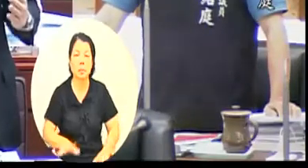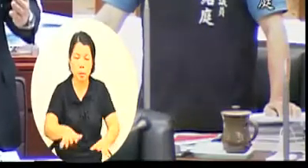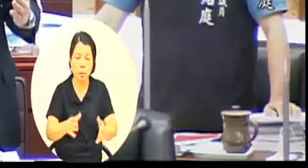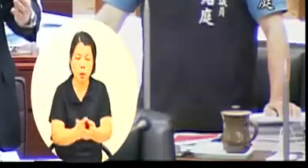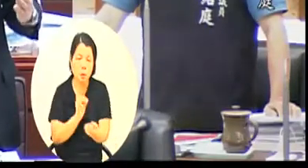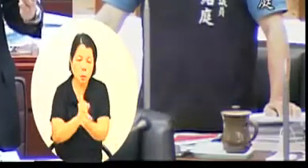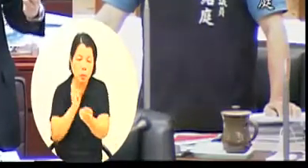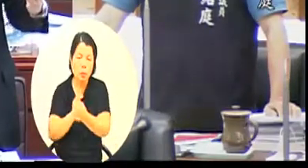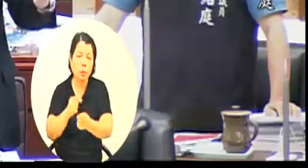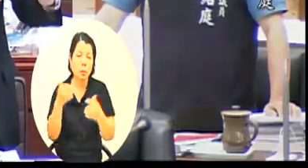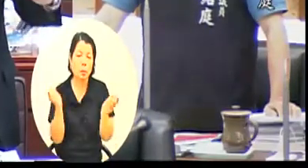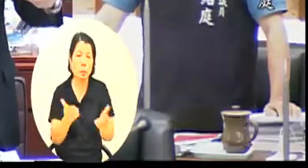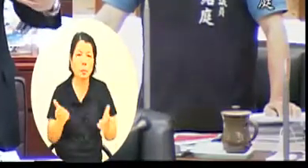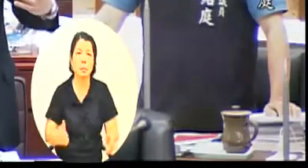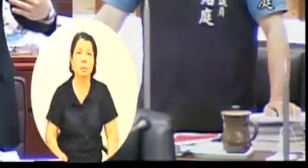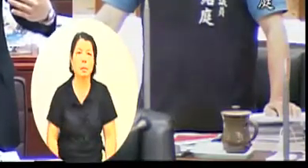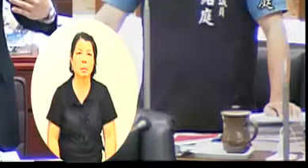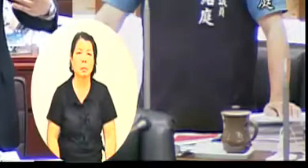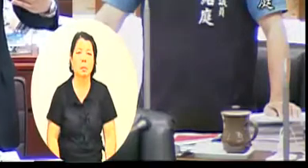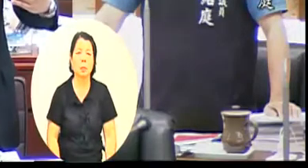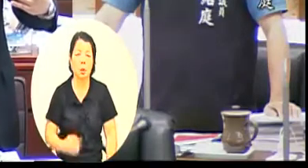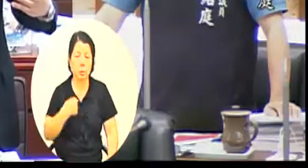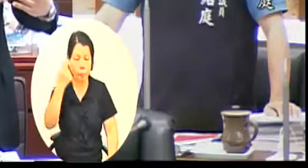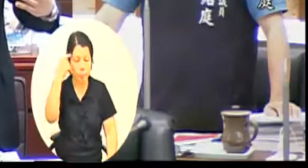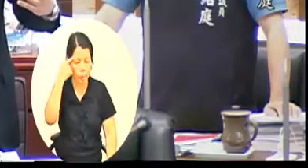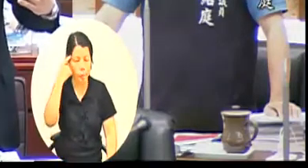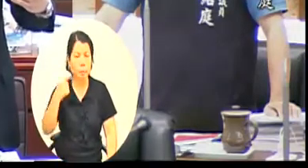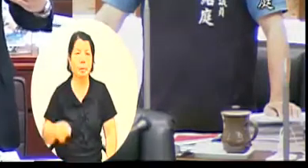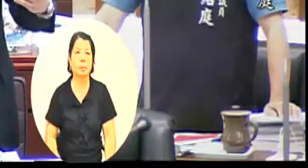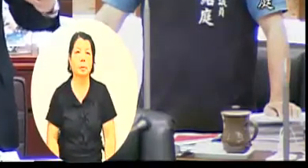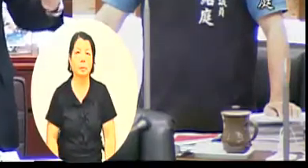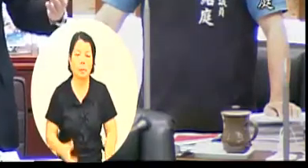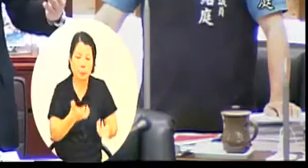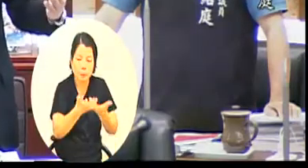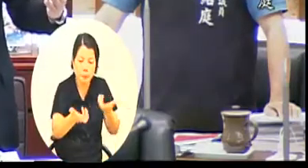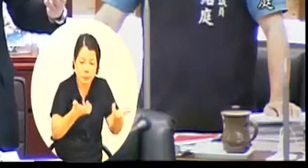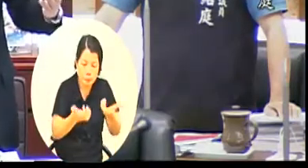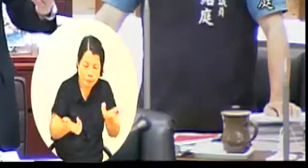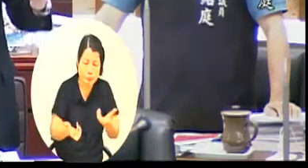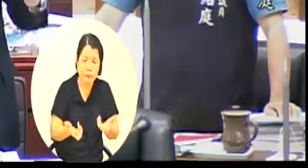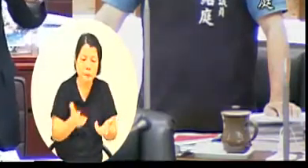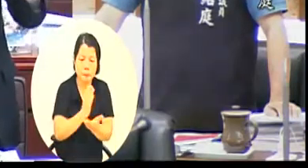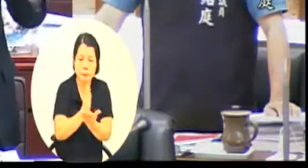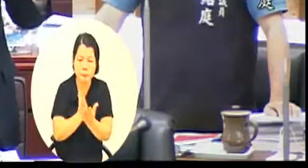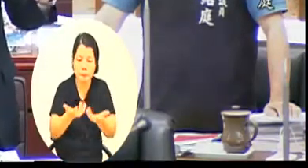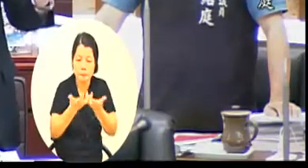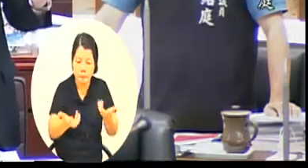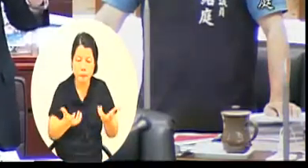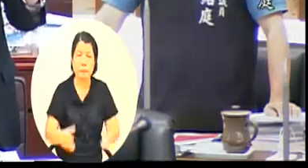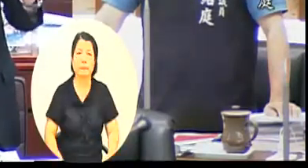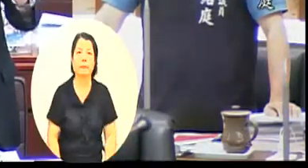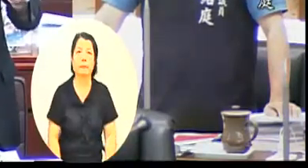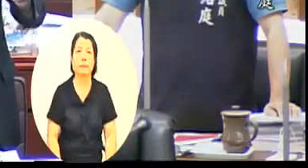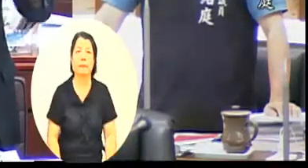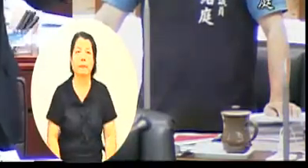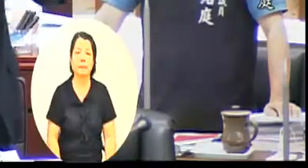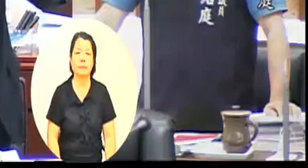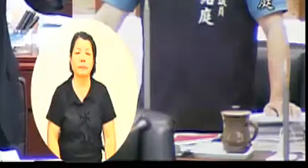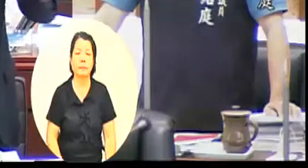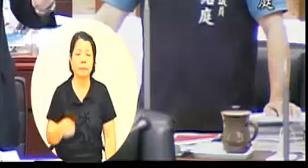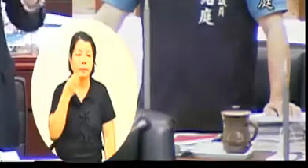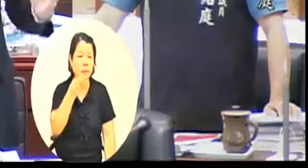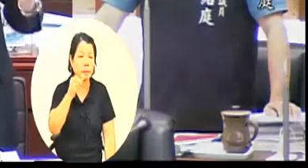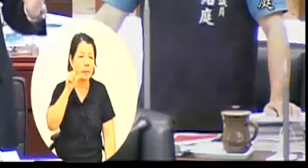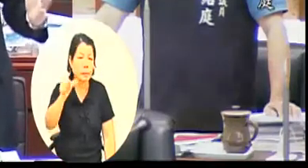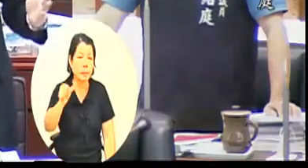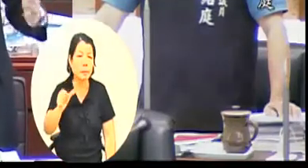的一些问题，先就我们的想法。先把它 分门别列、哦、那大概我想3到5个月让我们